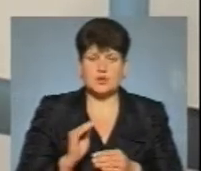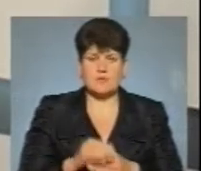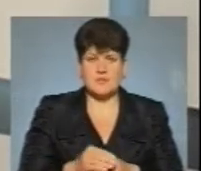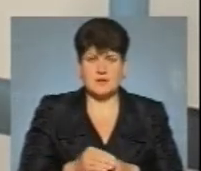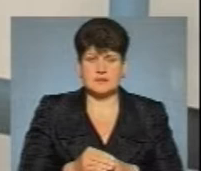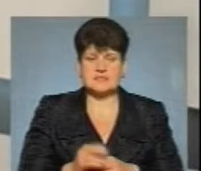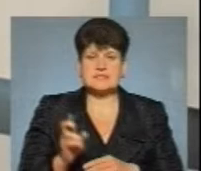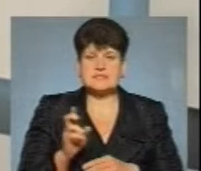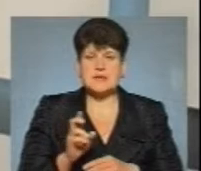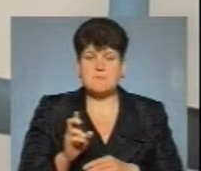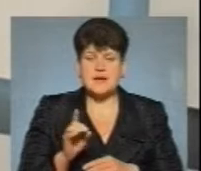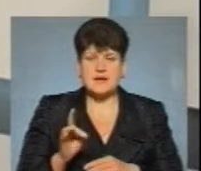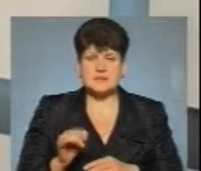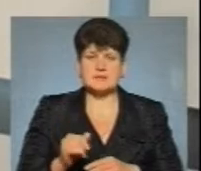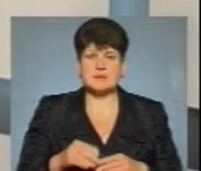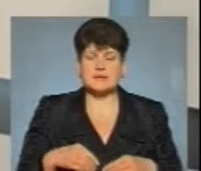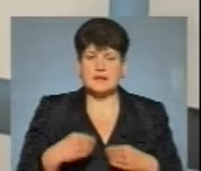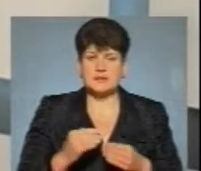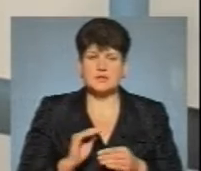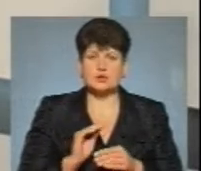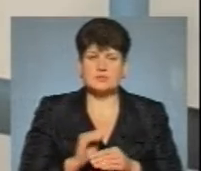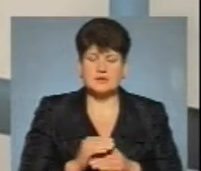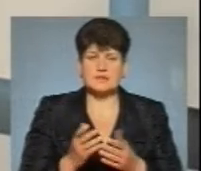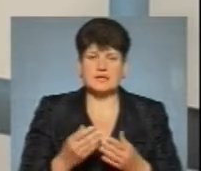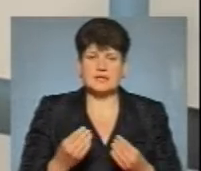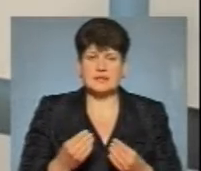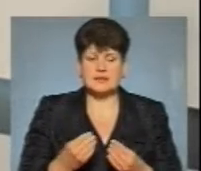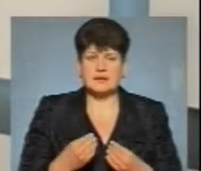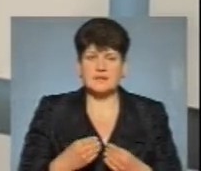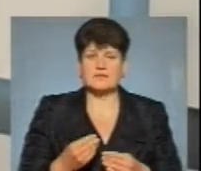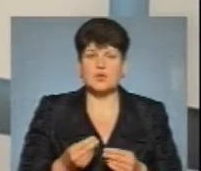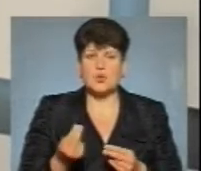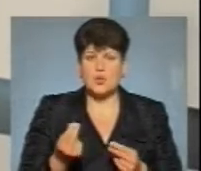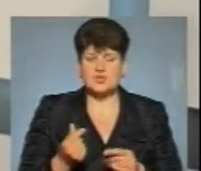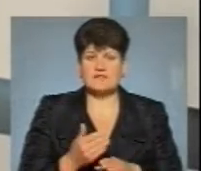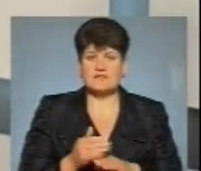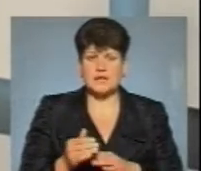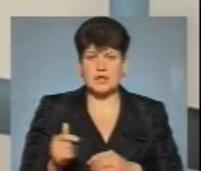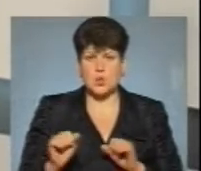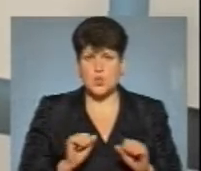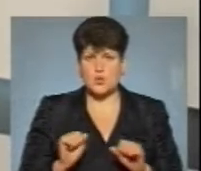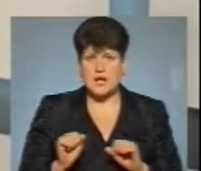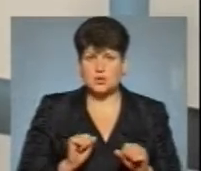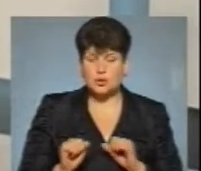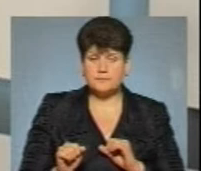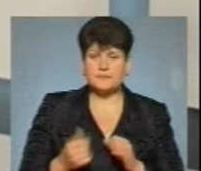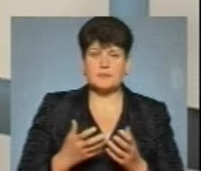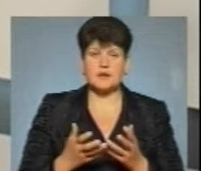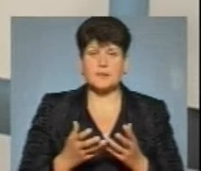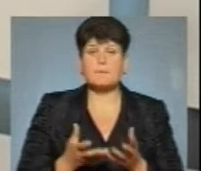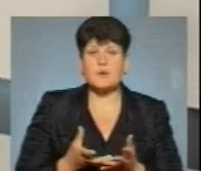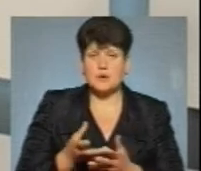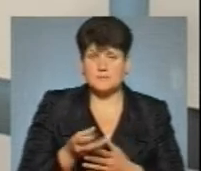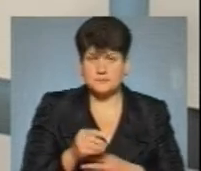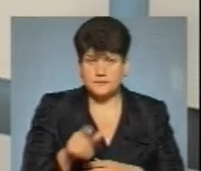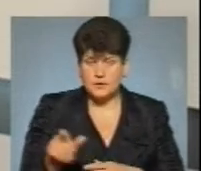Саме за березень ми надали доплати, які дав відповідно кошти, виділені урядом. От ми розрахувалися з людьми,